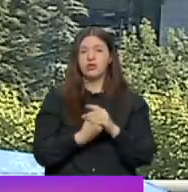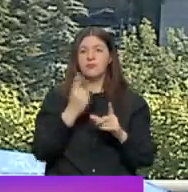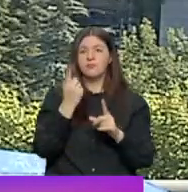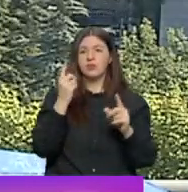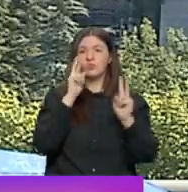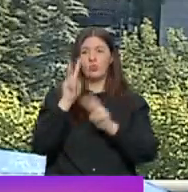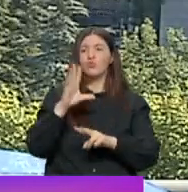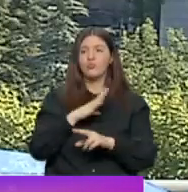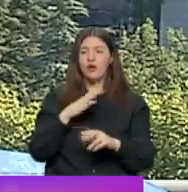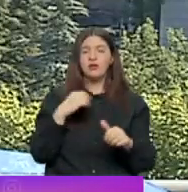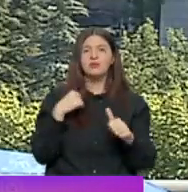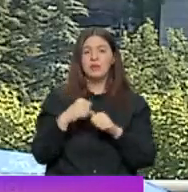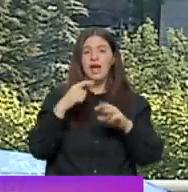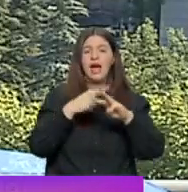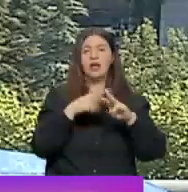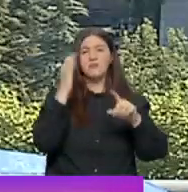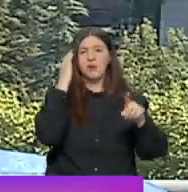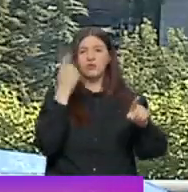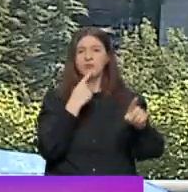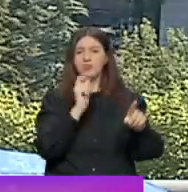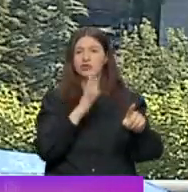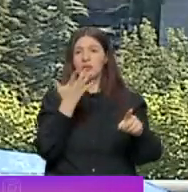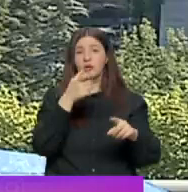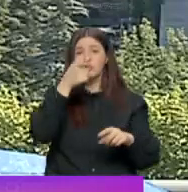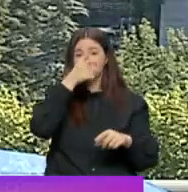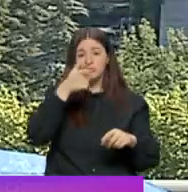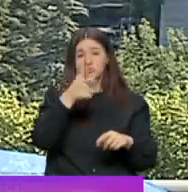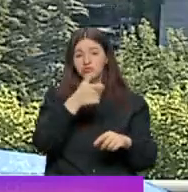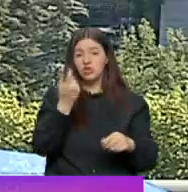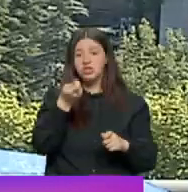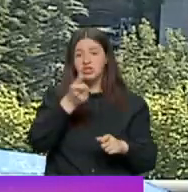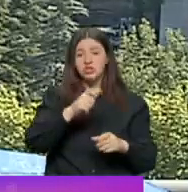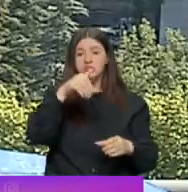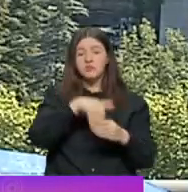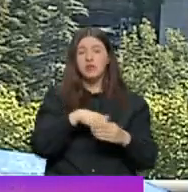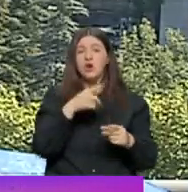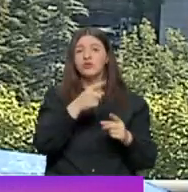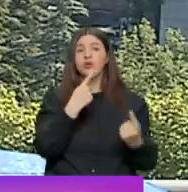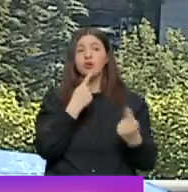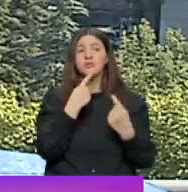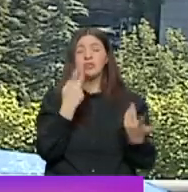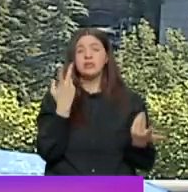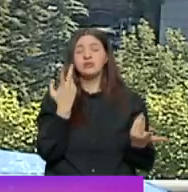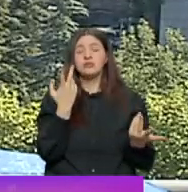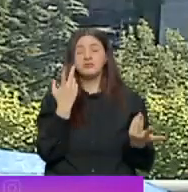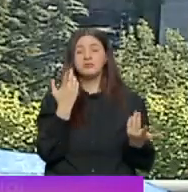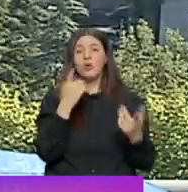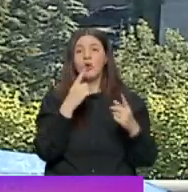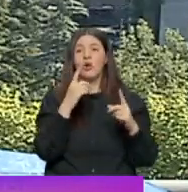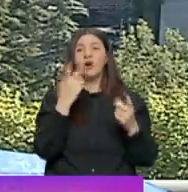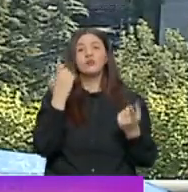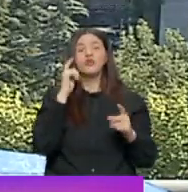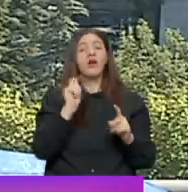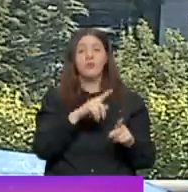bir tablo var. Yine Erkan Baş'la konuşacağız. Acaba Türkiye İşçi Partisi oradaki görüşmeleri nasıl ele alıyor, kendisine